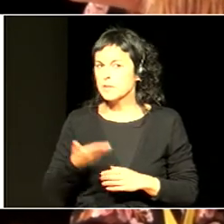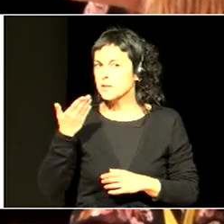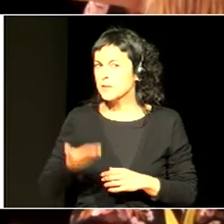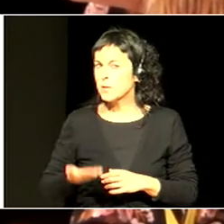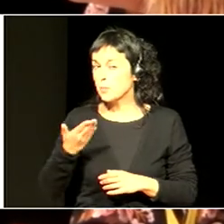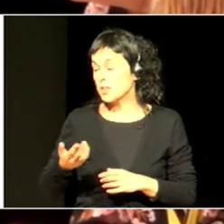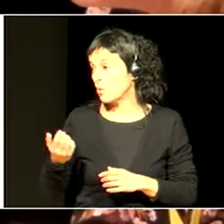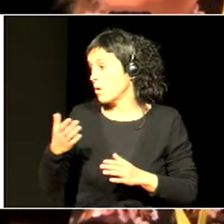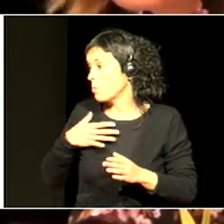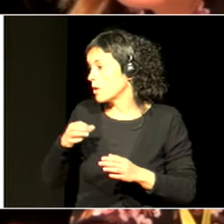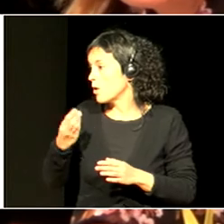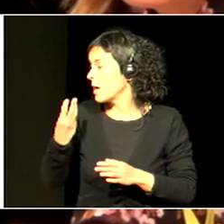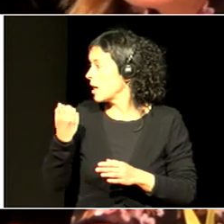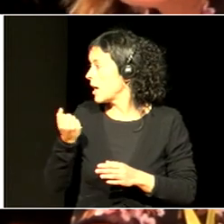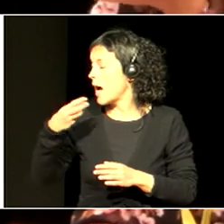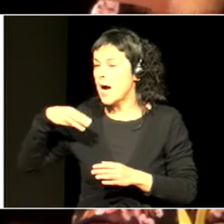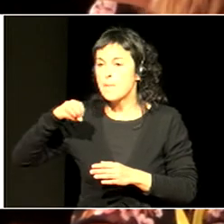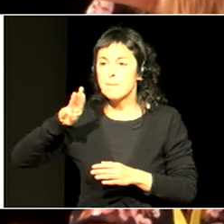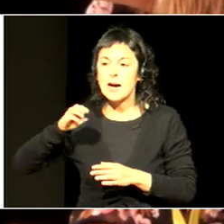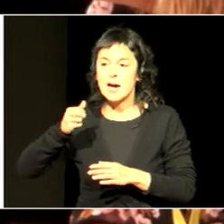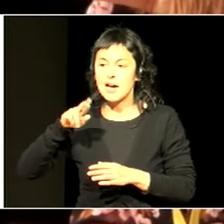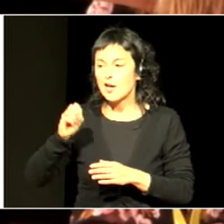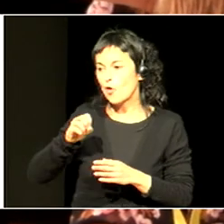anpargu bezala, ordena ez duz,